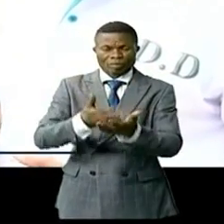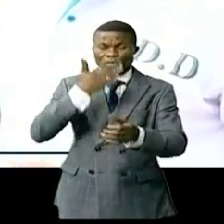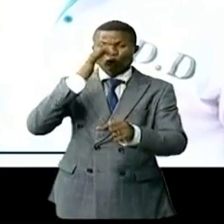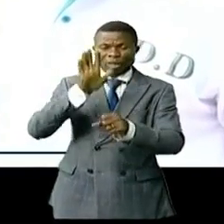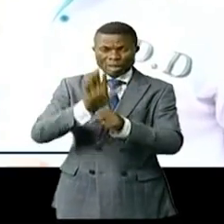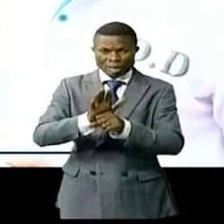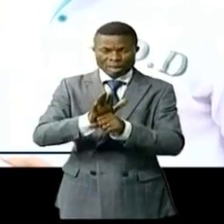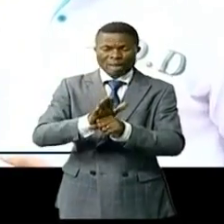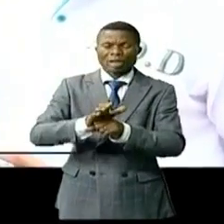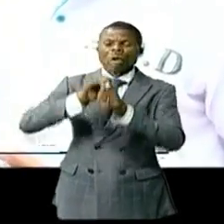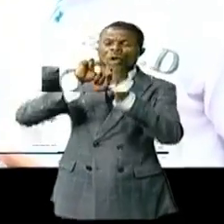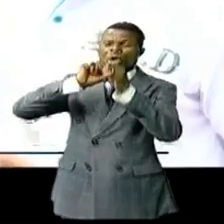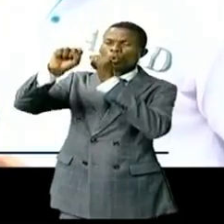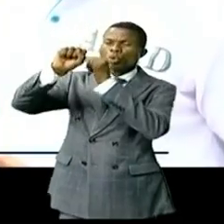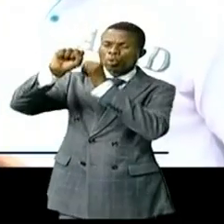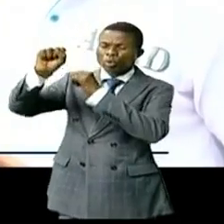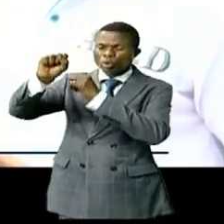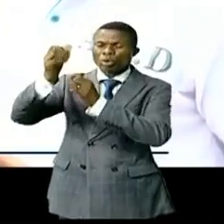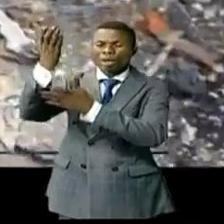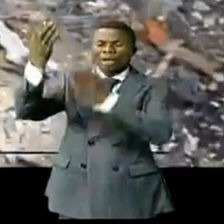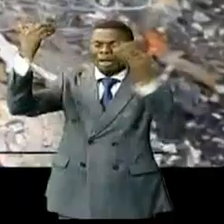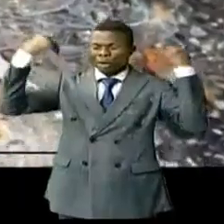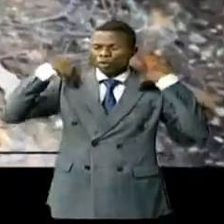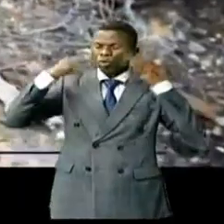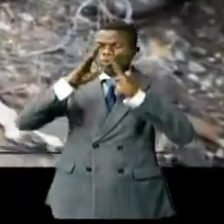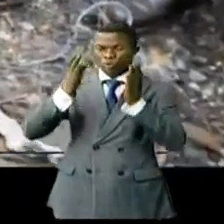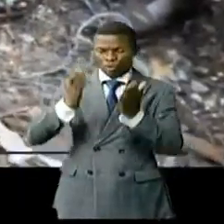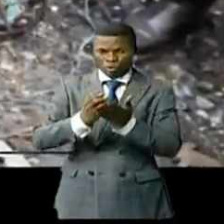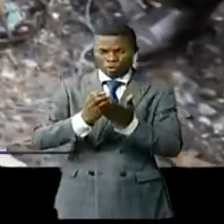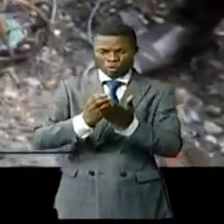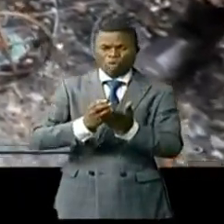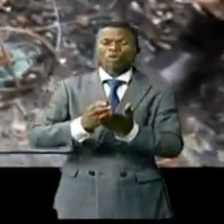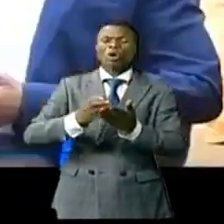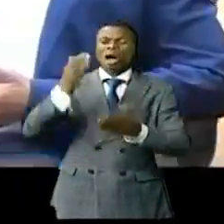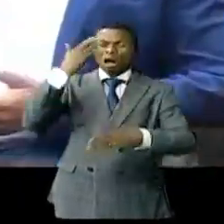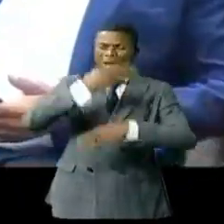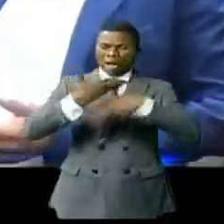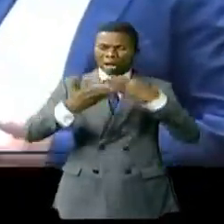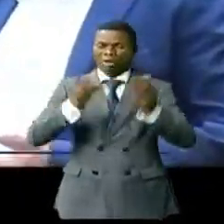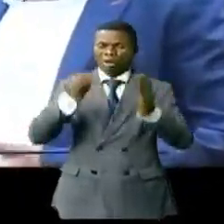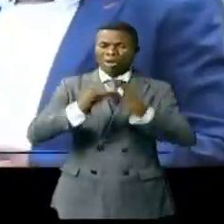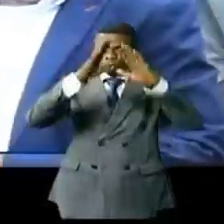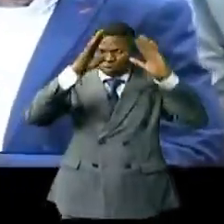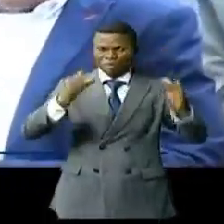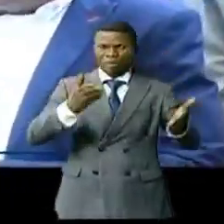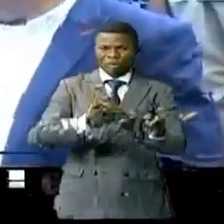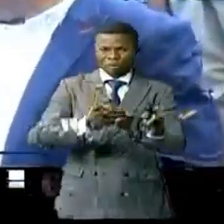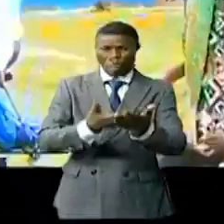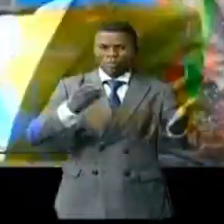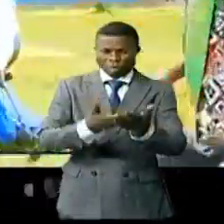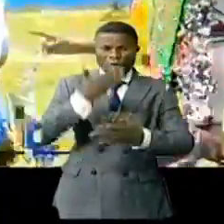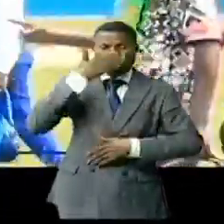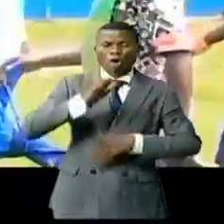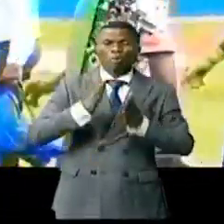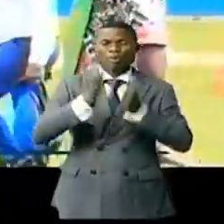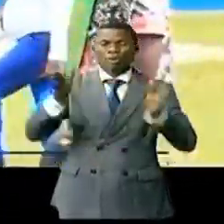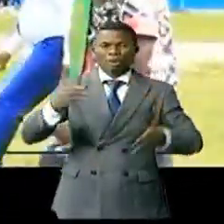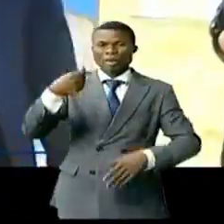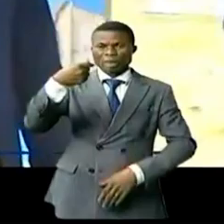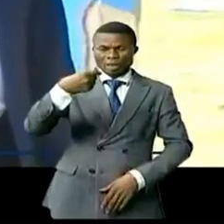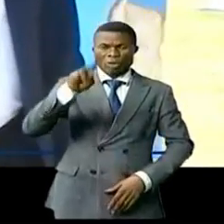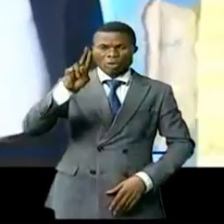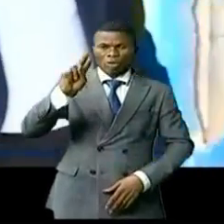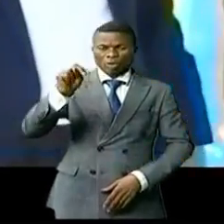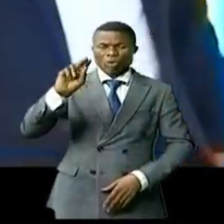mener un lobbying auprès des hautes instances pour la modernisation de ces musées. L'hôpital général de Gungu a été